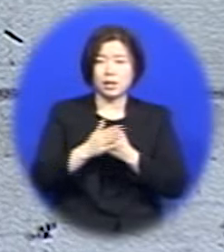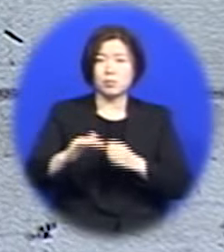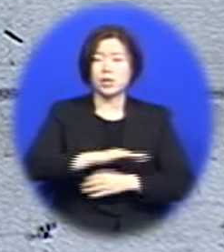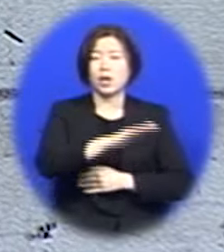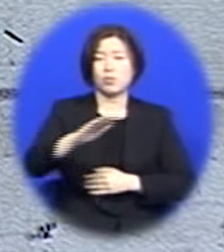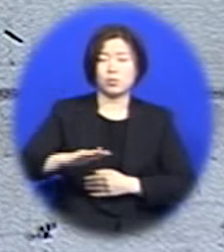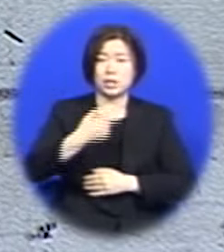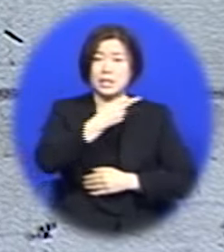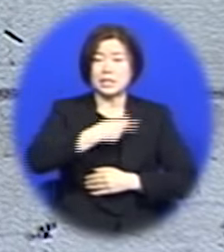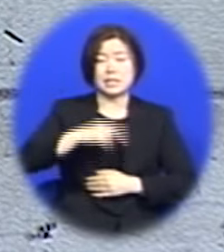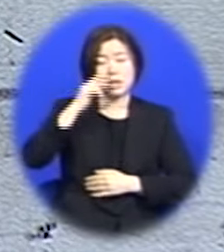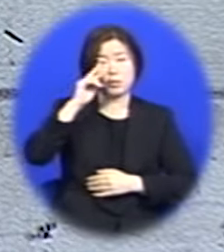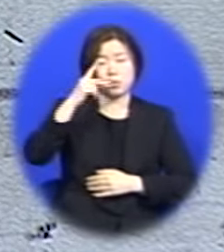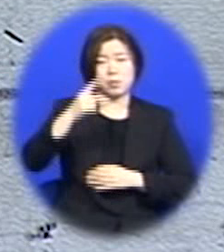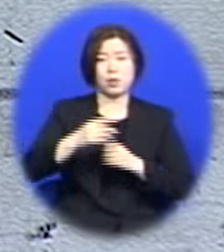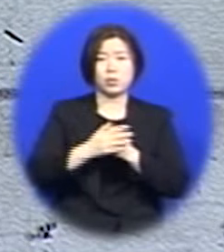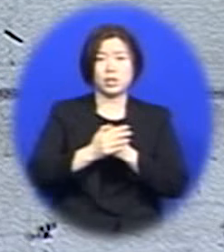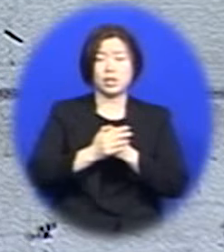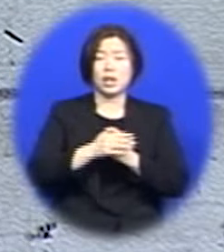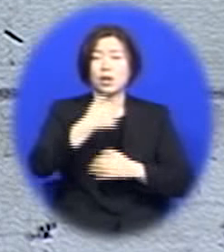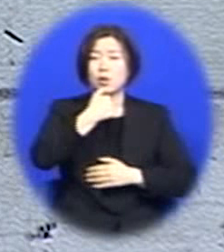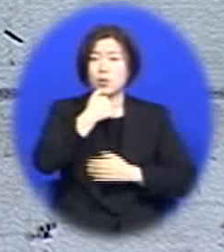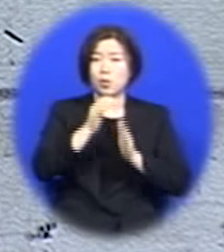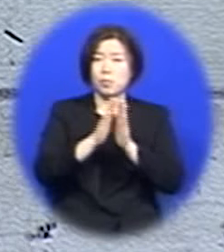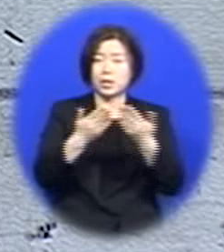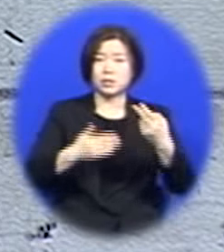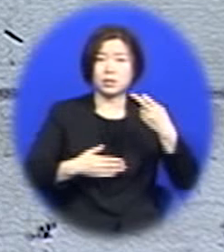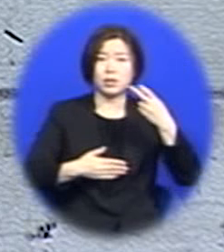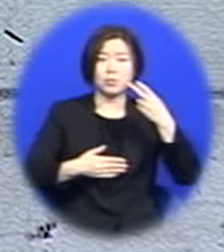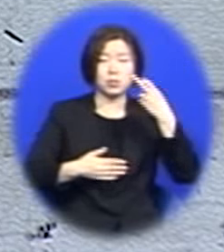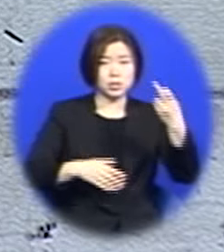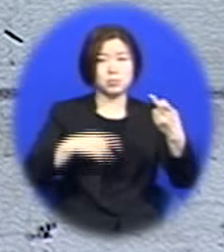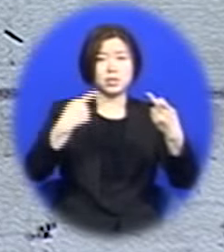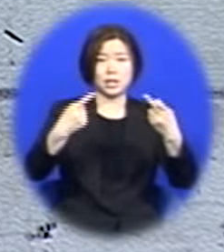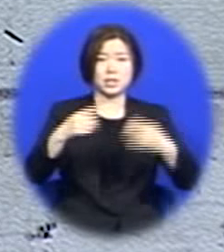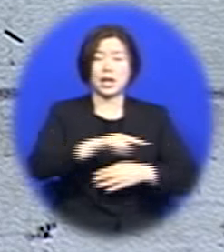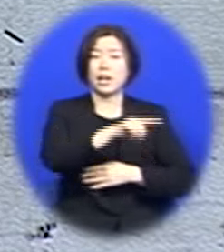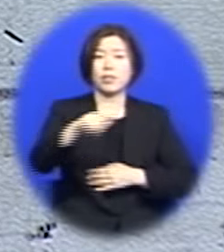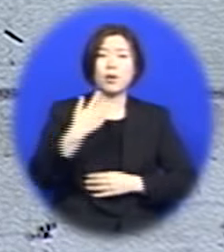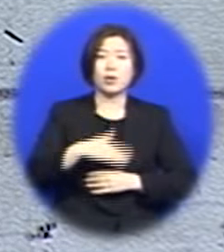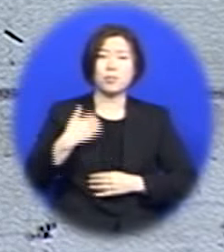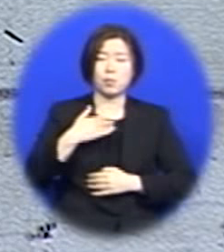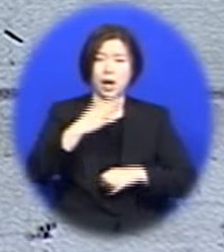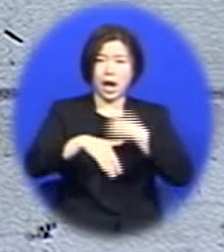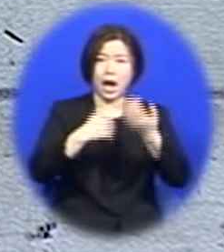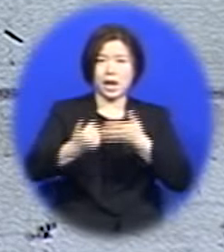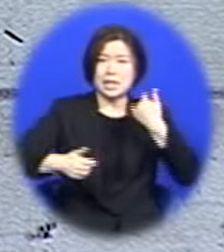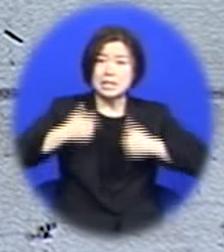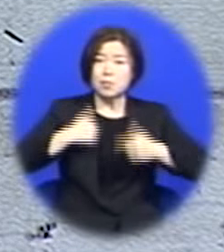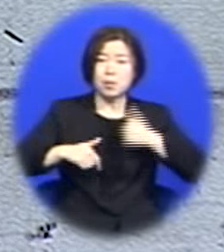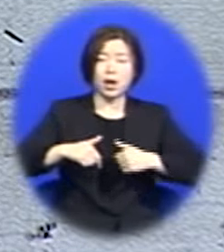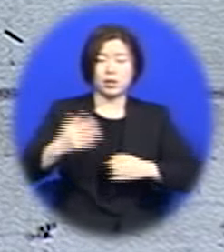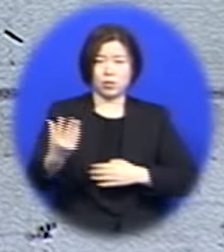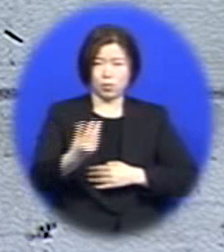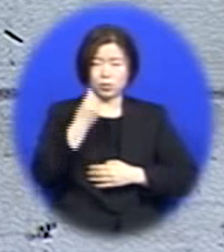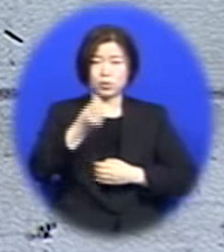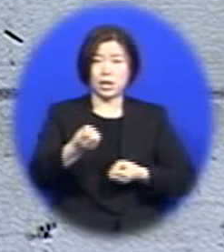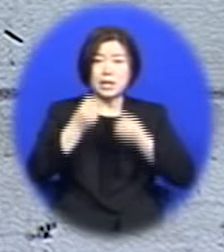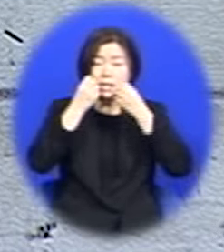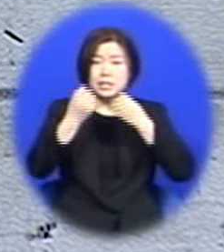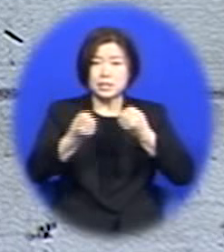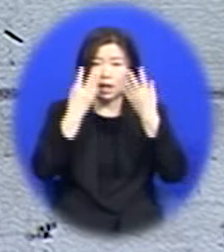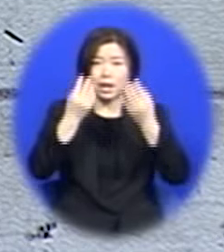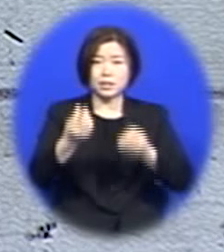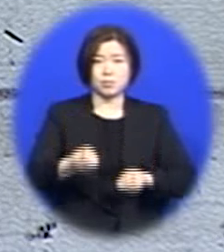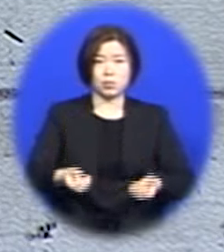사도 바울이 로마서 12장 2절에 이렇게 말씀한 건 너희 몸을 하나님이 기뻐하시는 거룩한 산 제물로 드리라. 이는